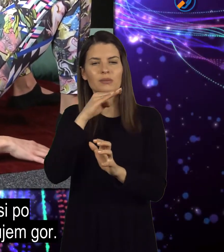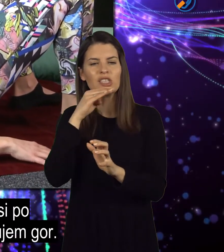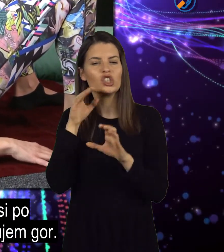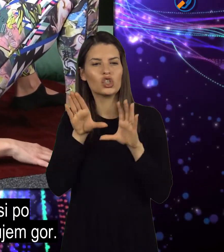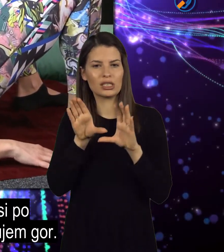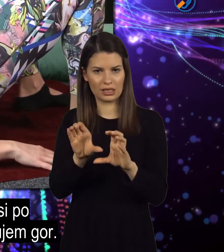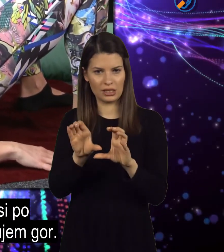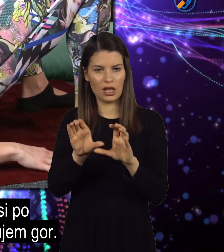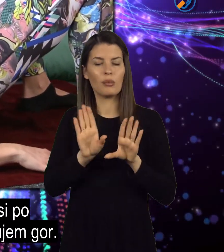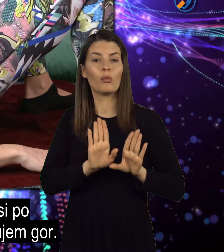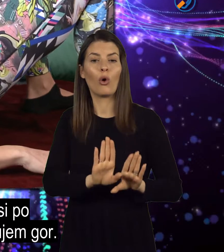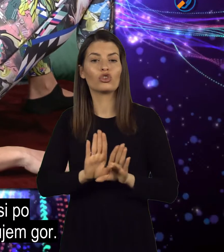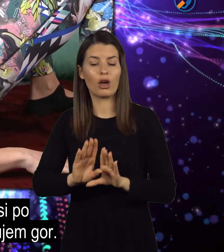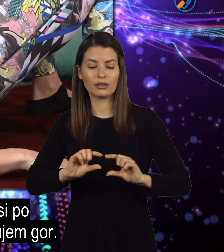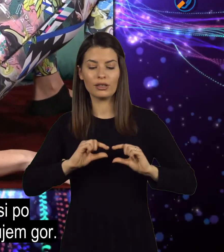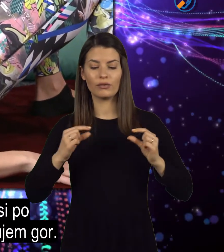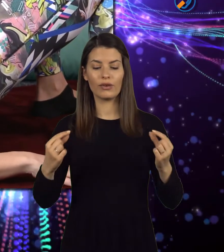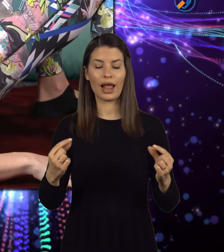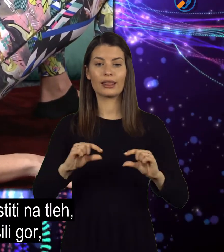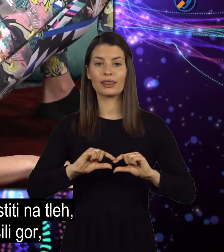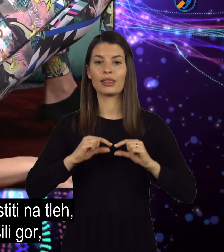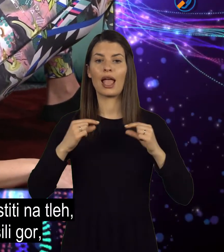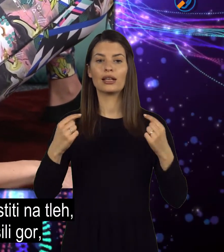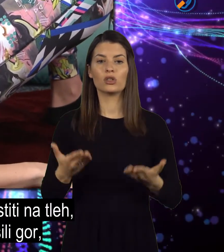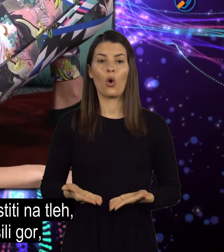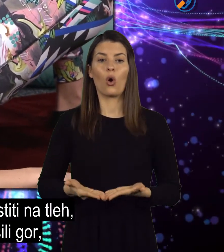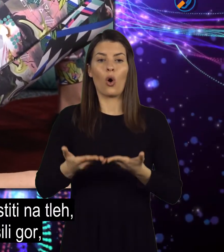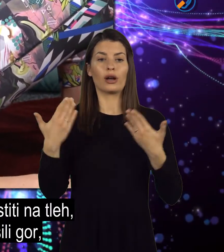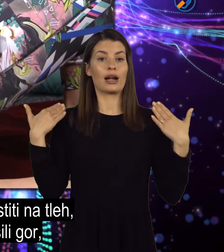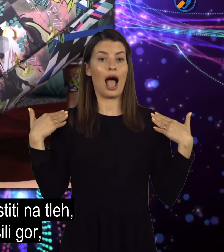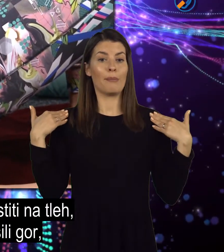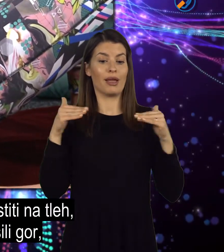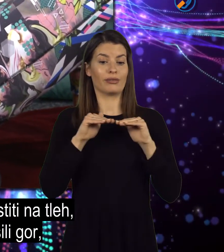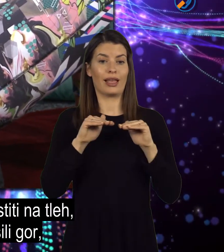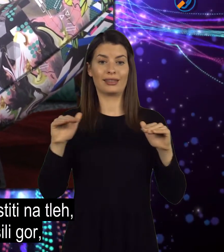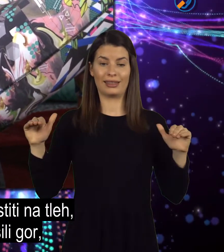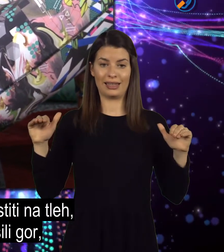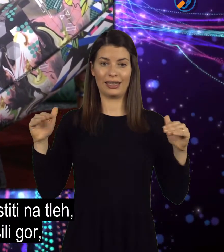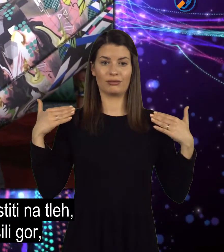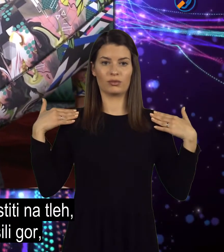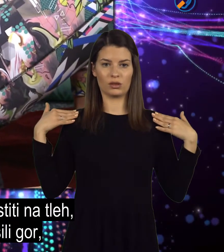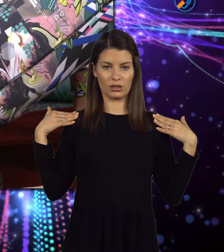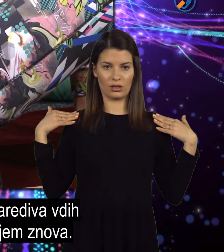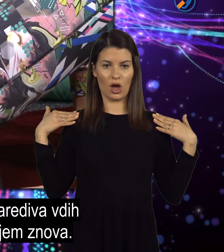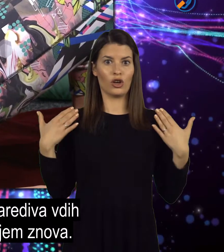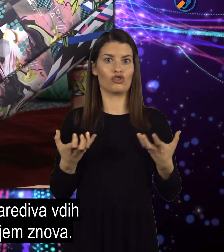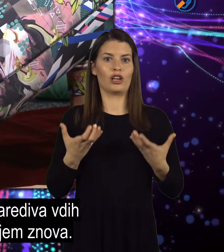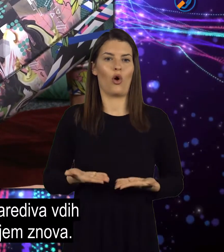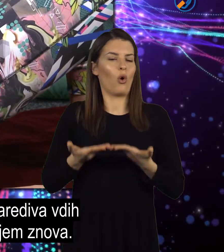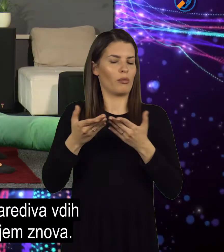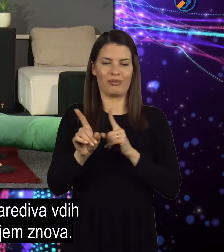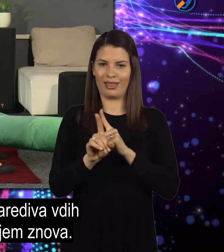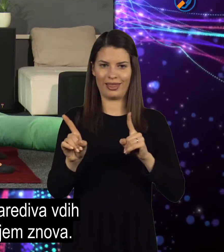po vretencih dvigujem gor. Probi rame pustiti na tleh, morda tih sili gor, odloži jih